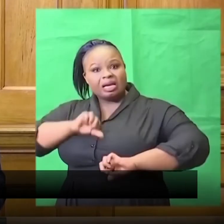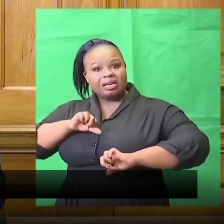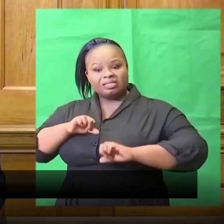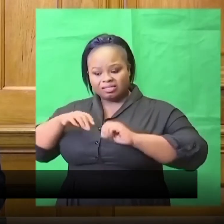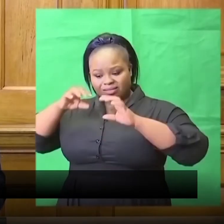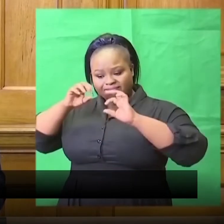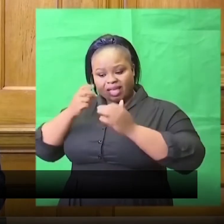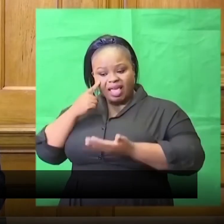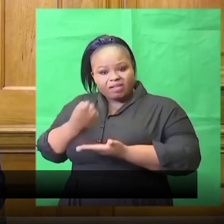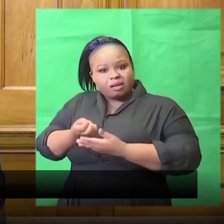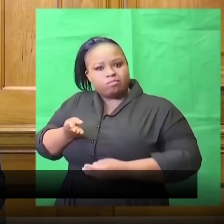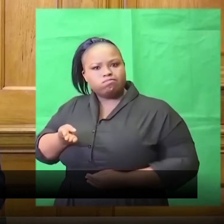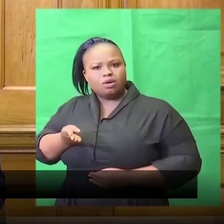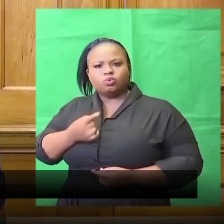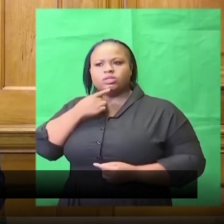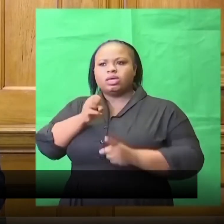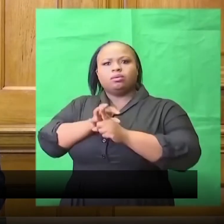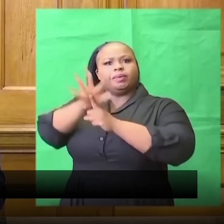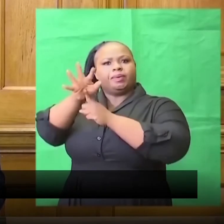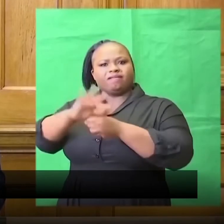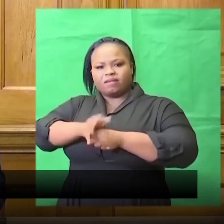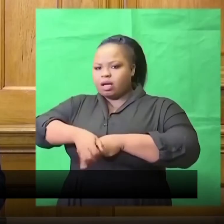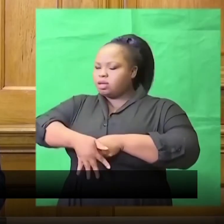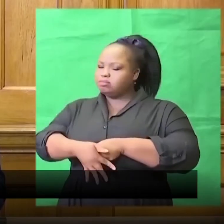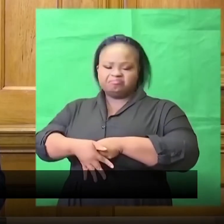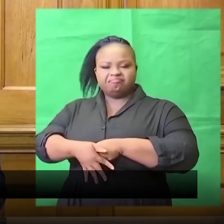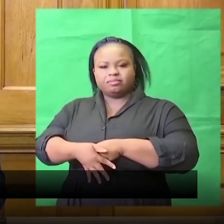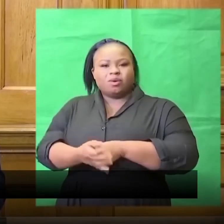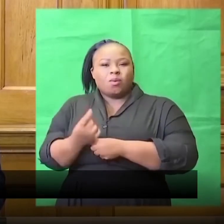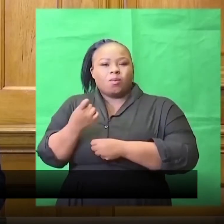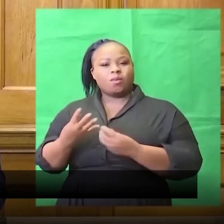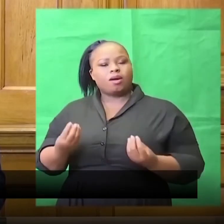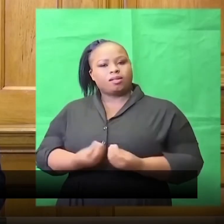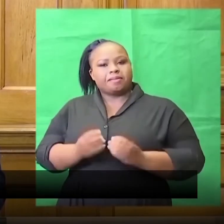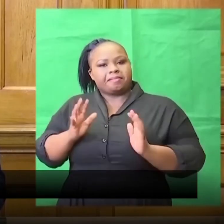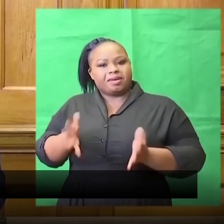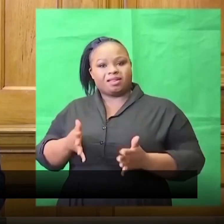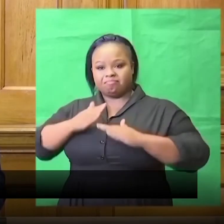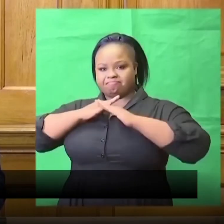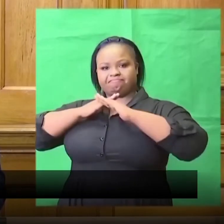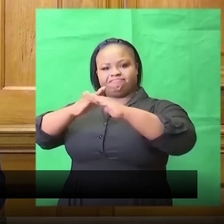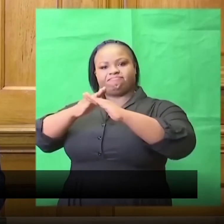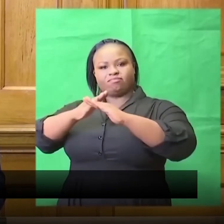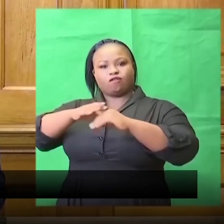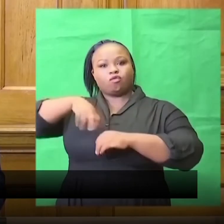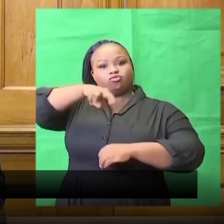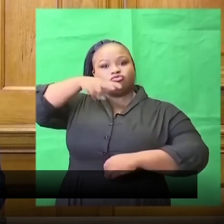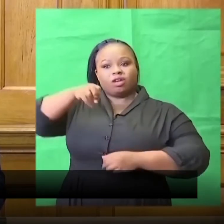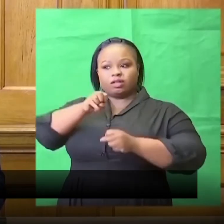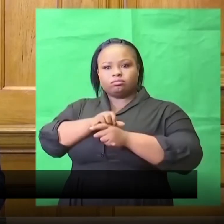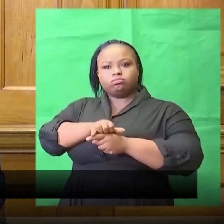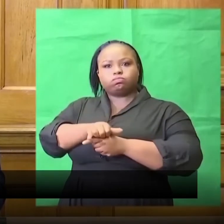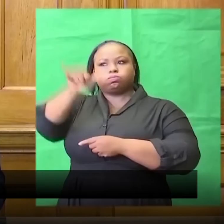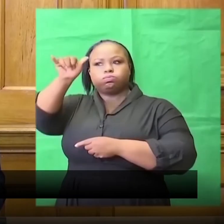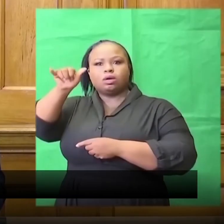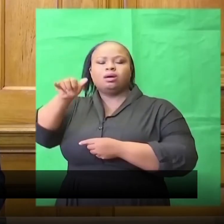reagálást figyelmeztetett szidil remapóza hozzátéve előfordulhat hogy a jövőben az országok szankcióktól tartva nem adnak